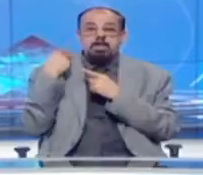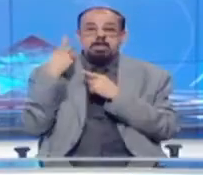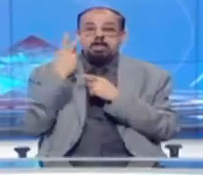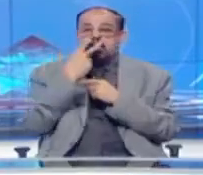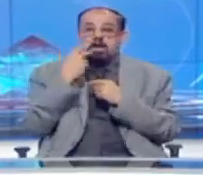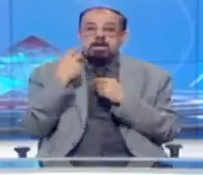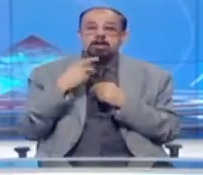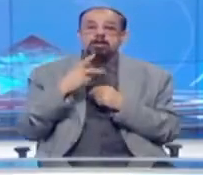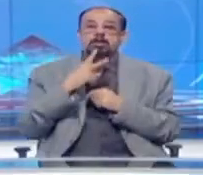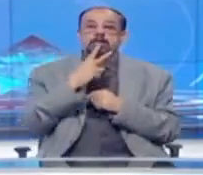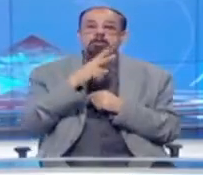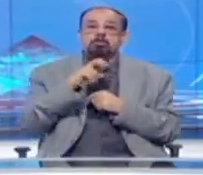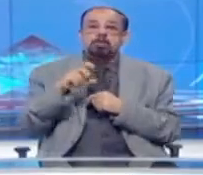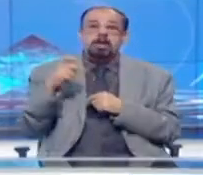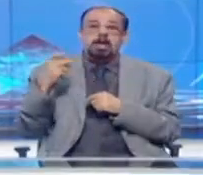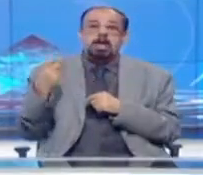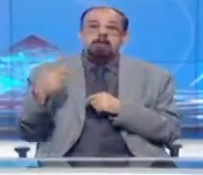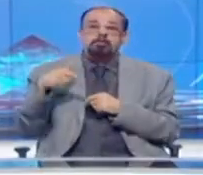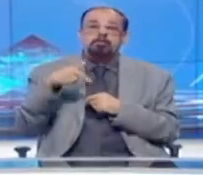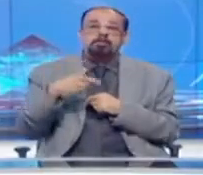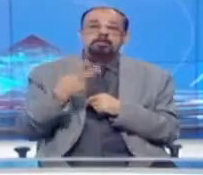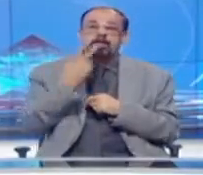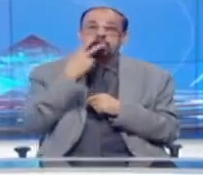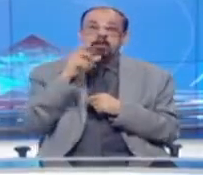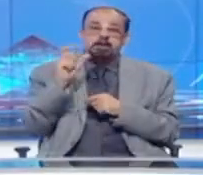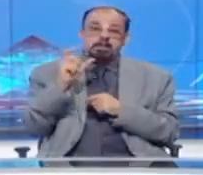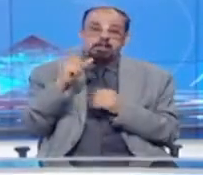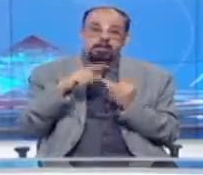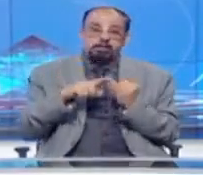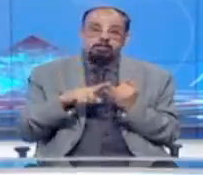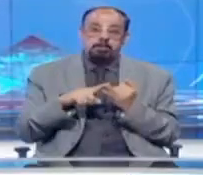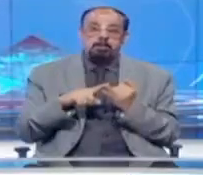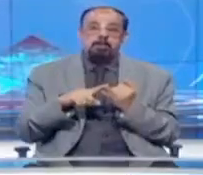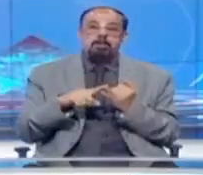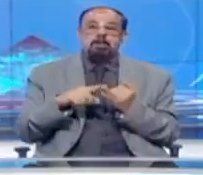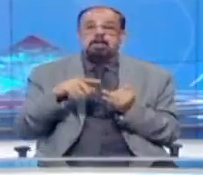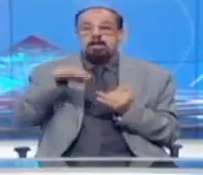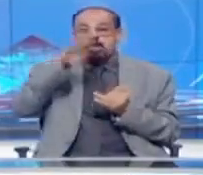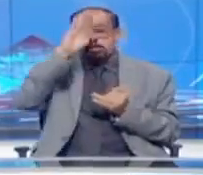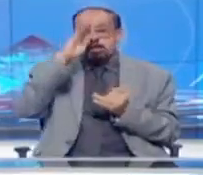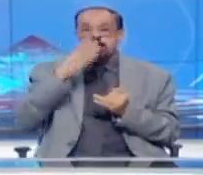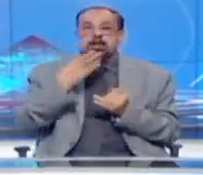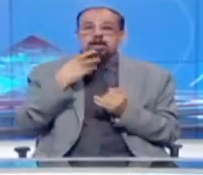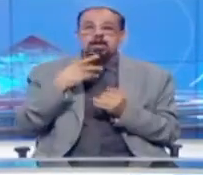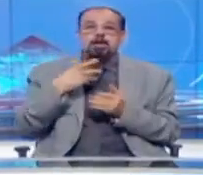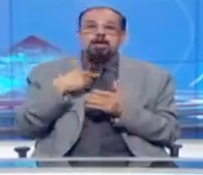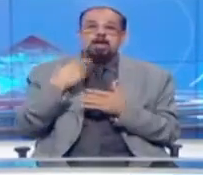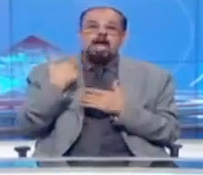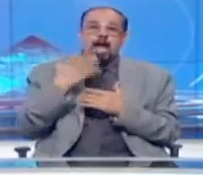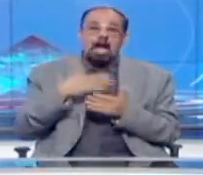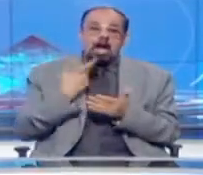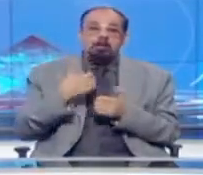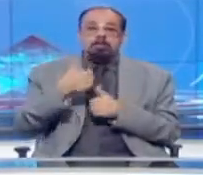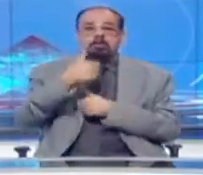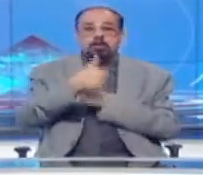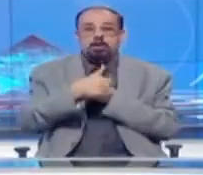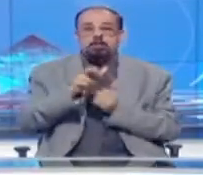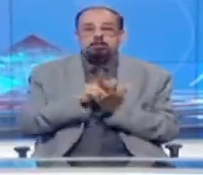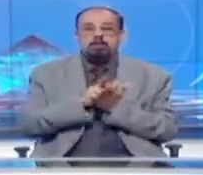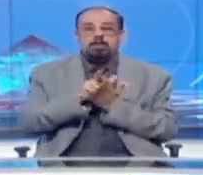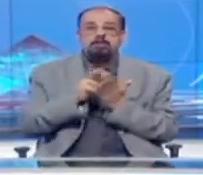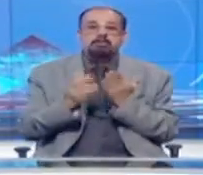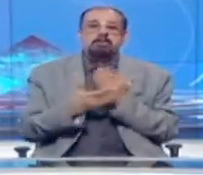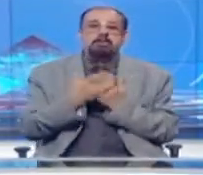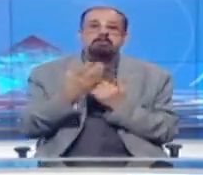عام 865 هجرية، عندما أراد السلطان المملوكي خوشقدم أن يجرب مدفعا جديدا عند